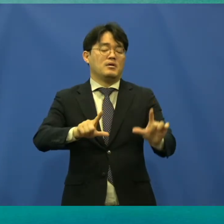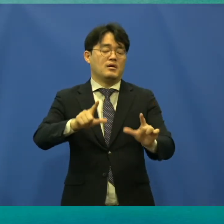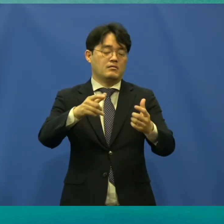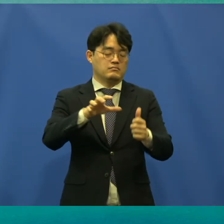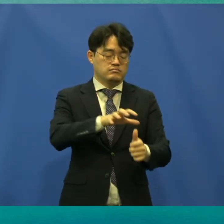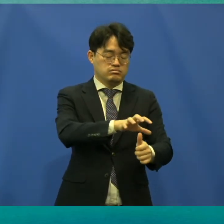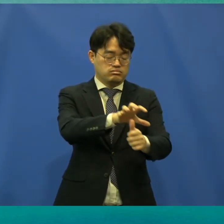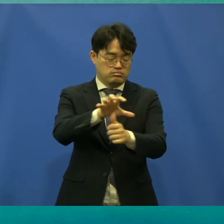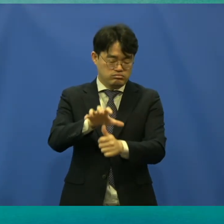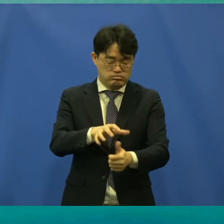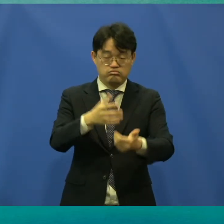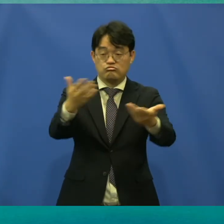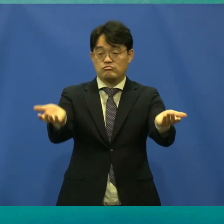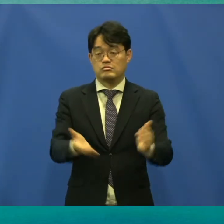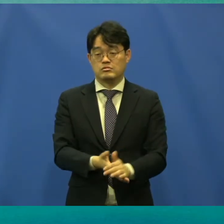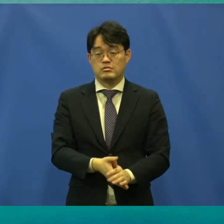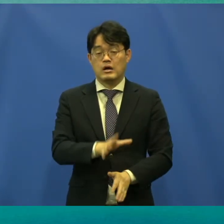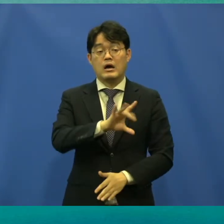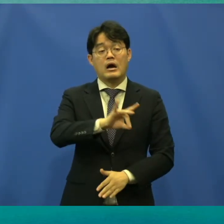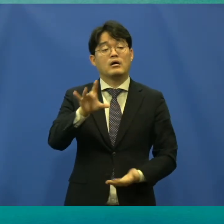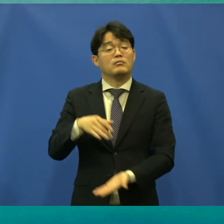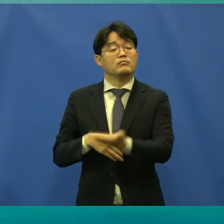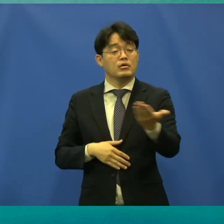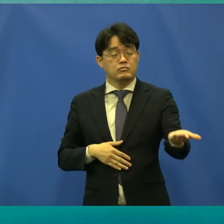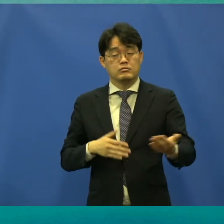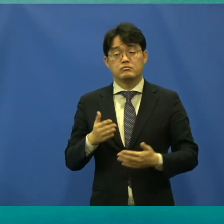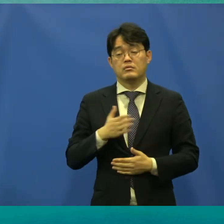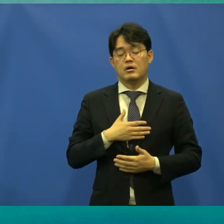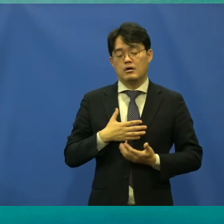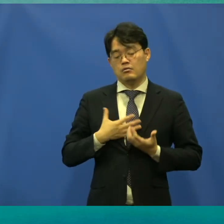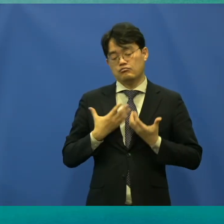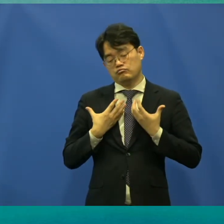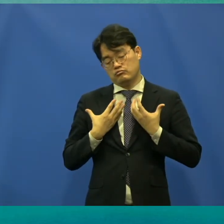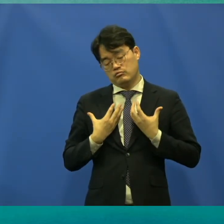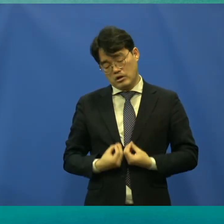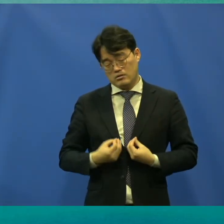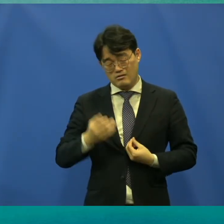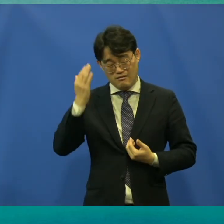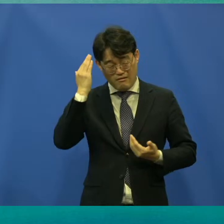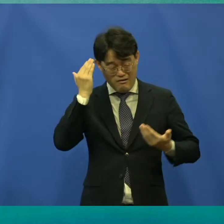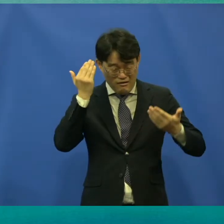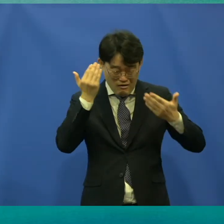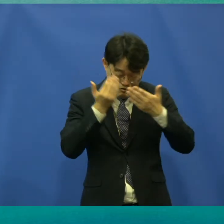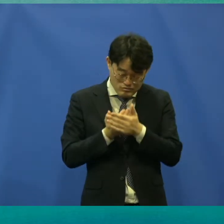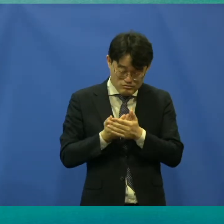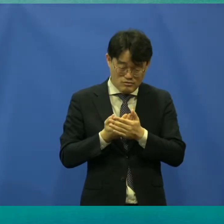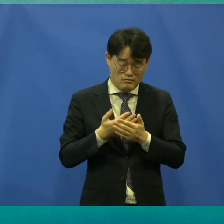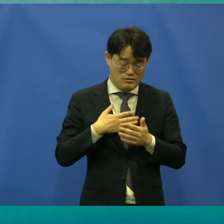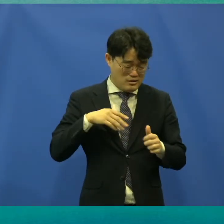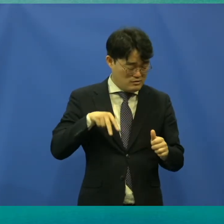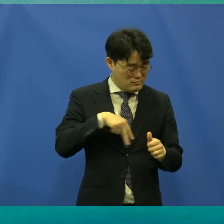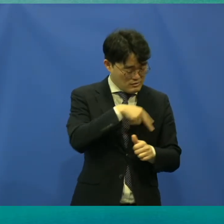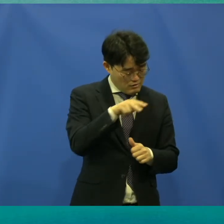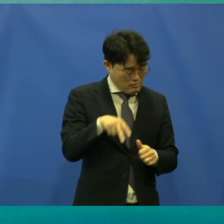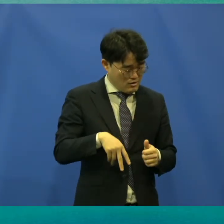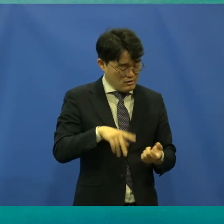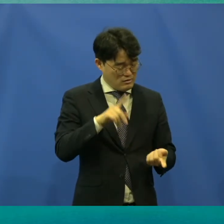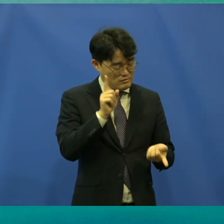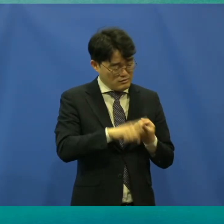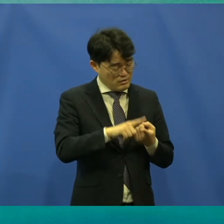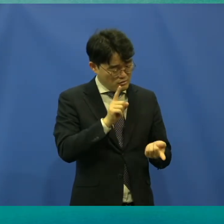때로는 우리는 절망할 때가 있습니다. 사람이 안 변하는구나. 안 변한 거지. 이렇게 말을 못